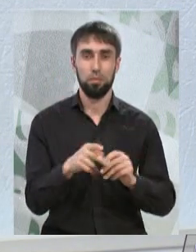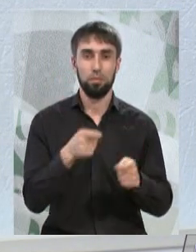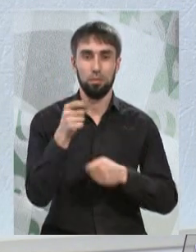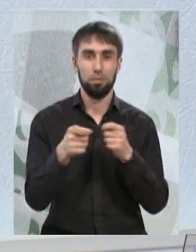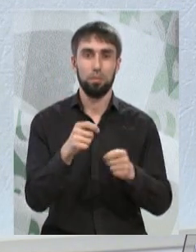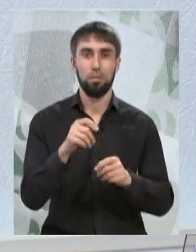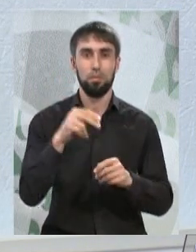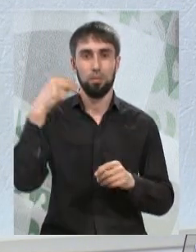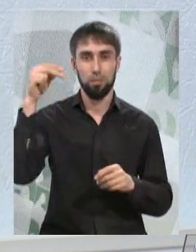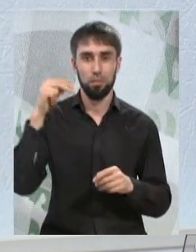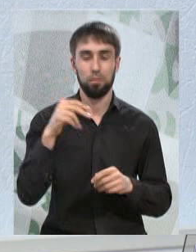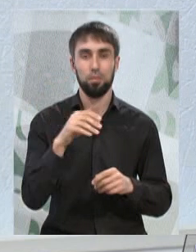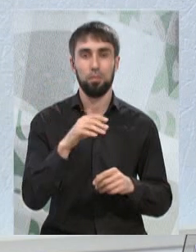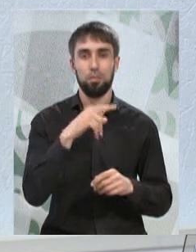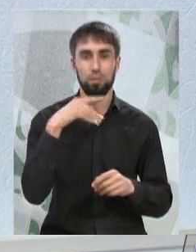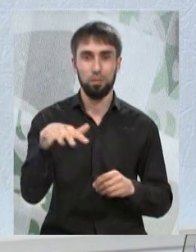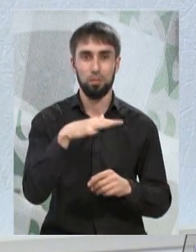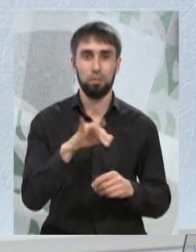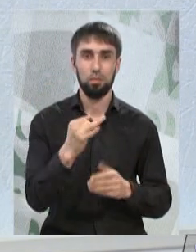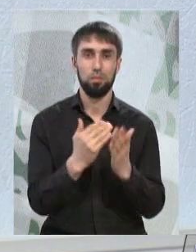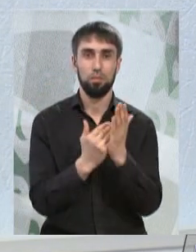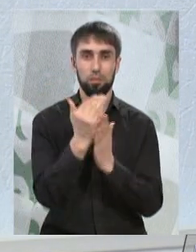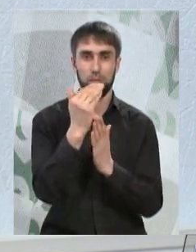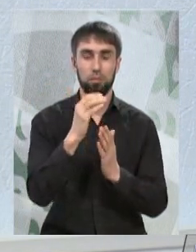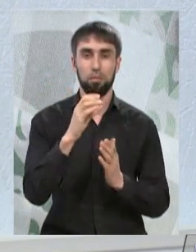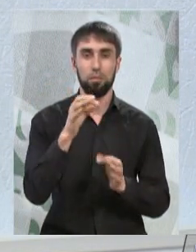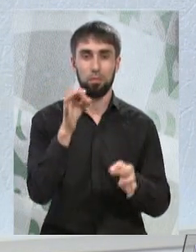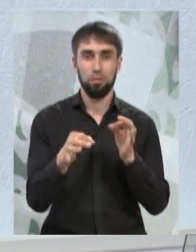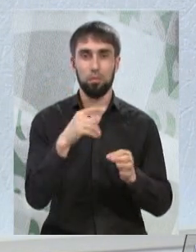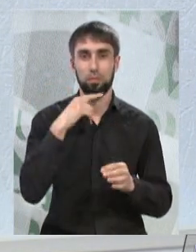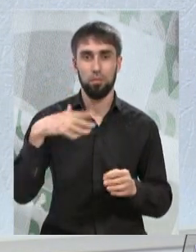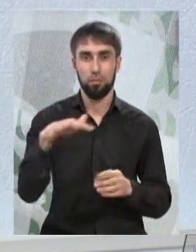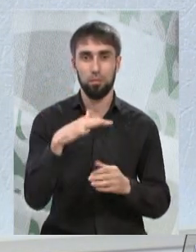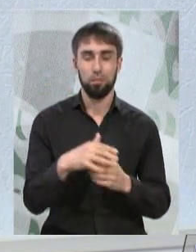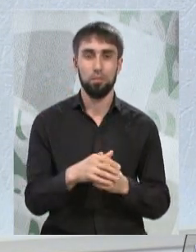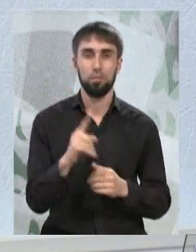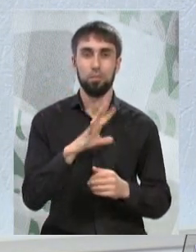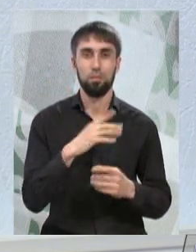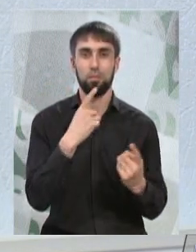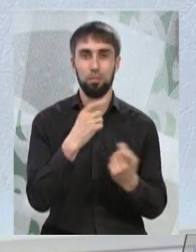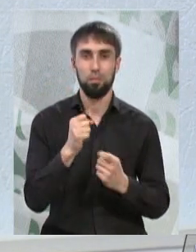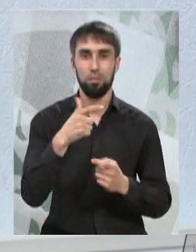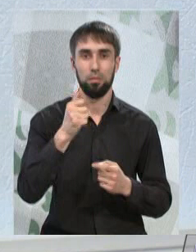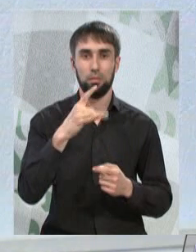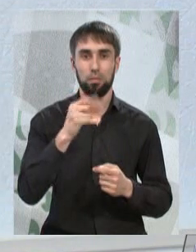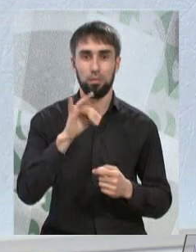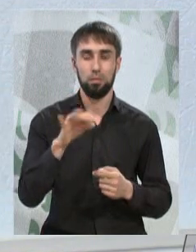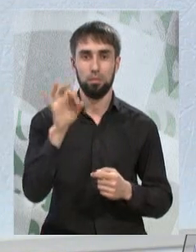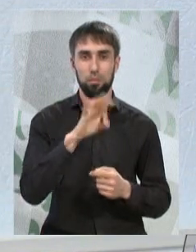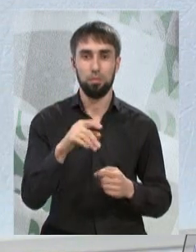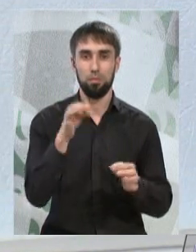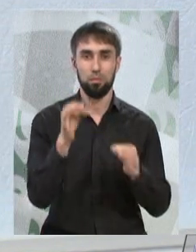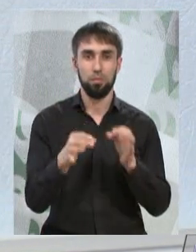страны и председателя Верховного суда Российской Федерации в целях укрепления правовых гарантий независимости